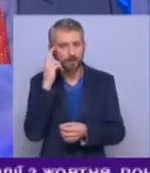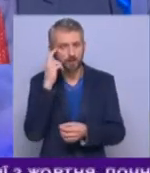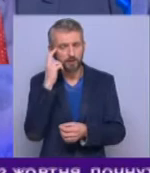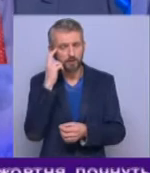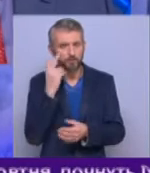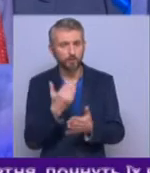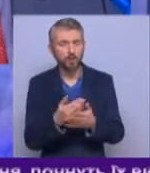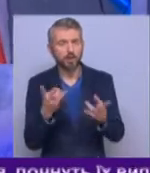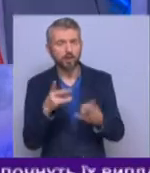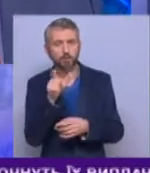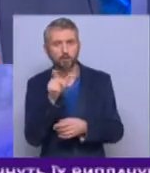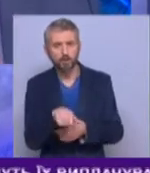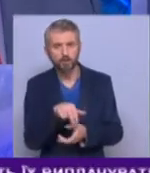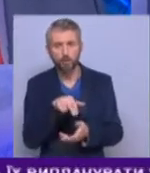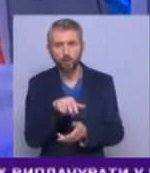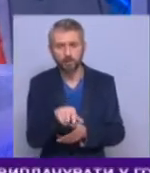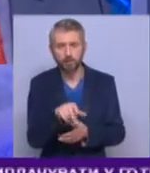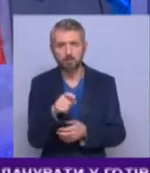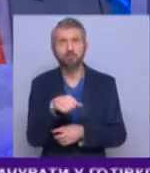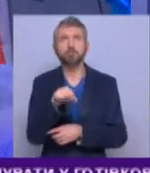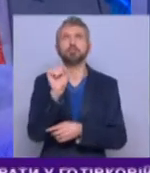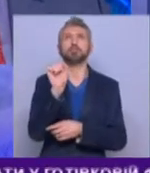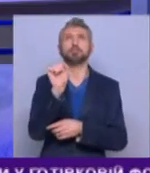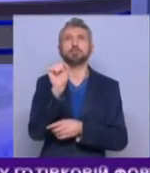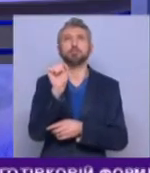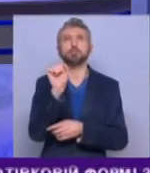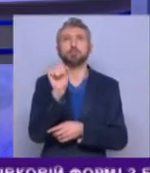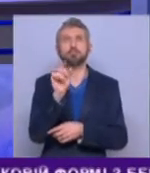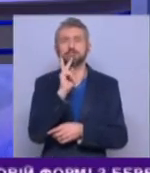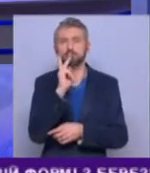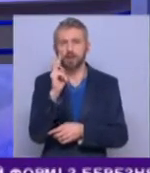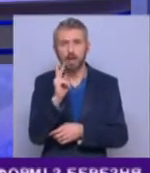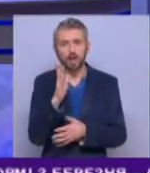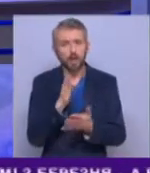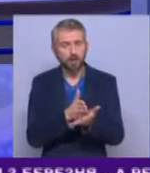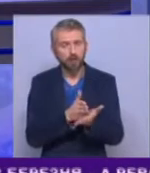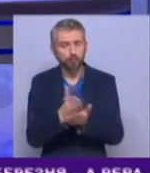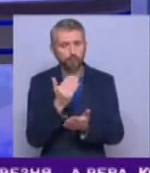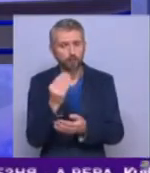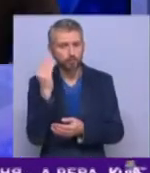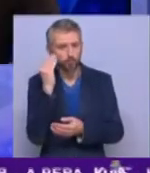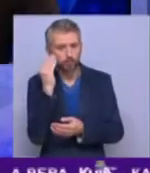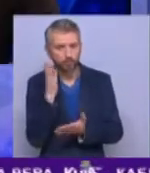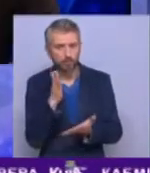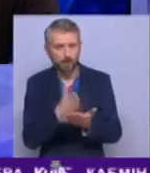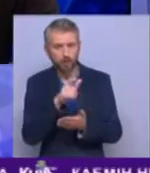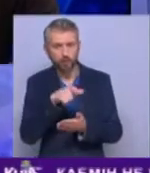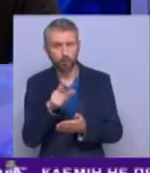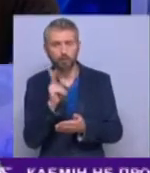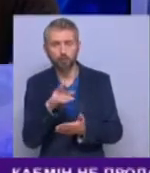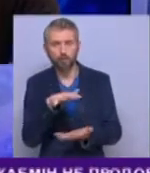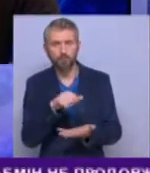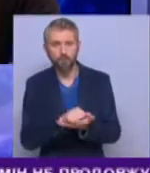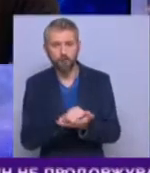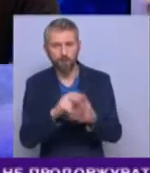от варто людині ходити з піднятою головою? Є служби, на вашу думку? Тобто є люди, які